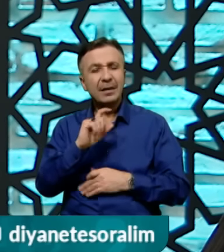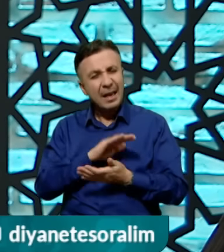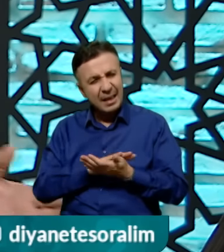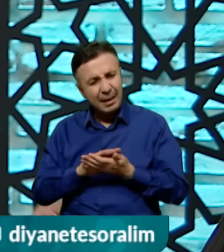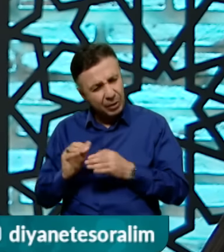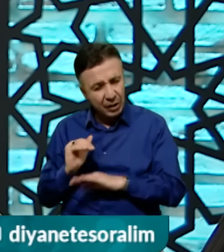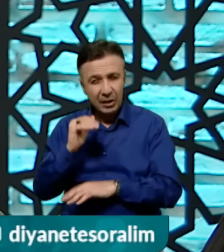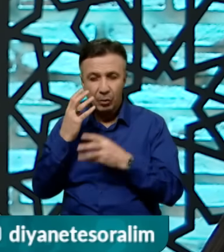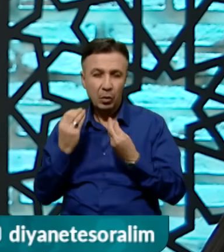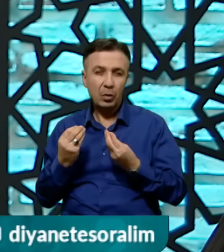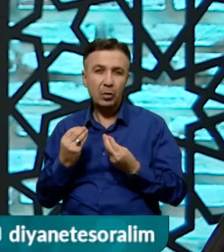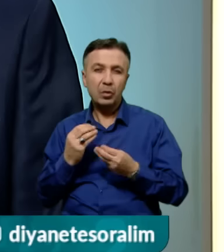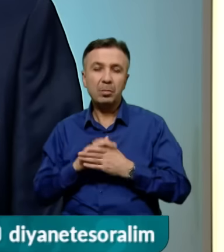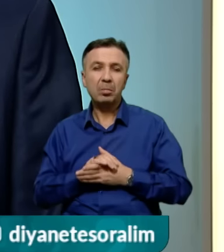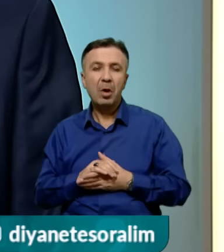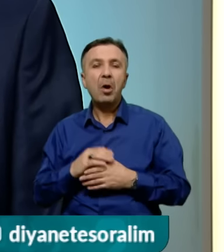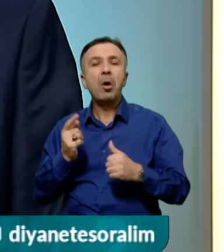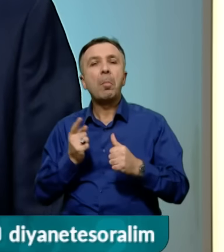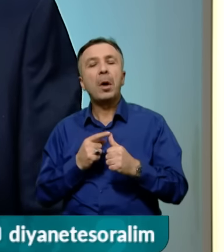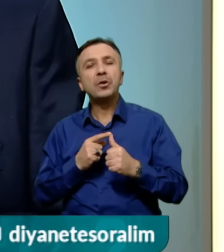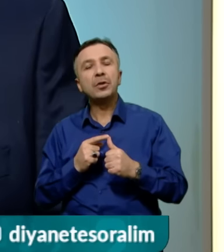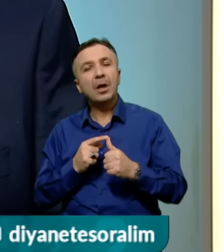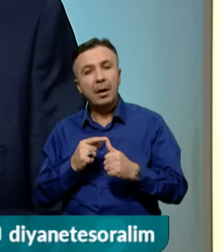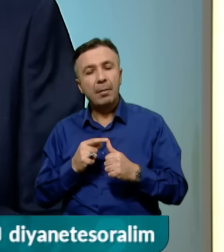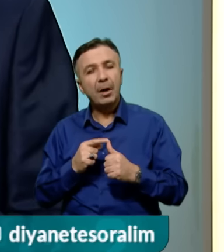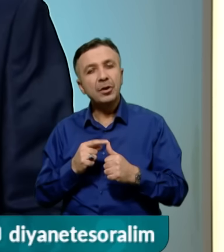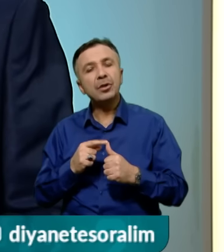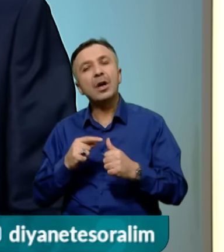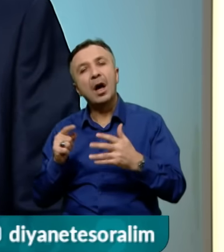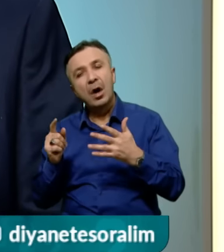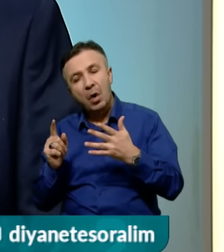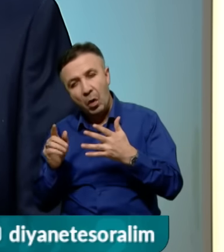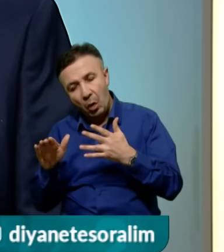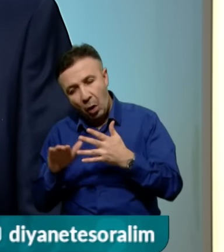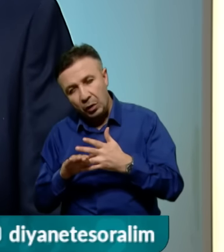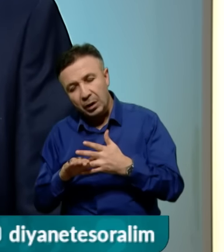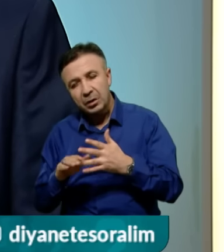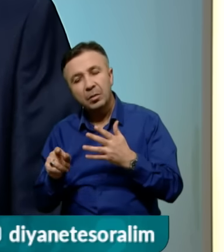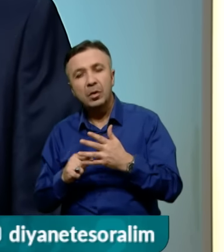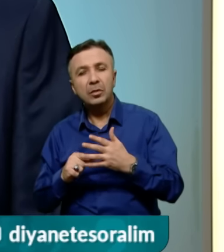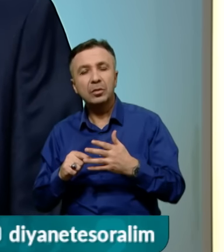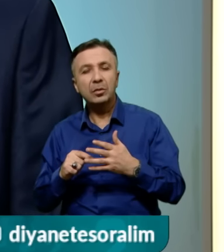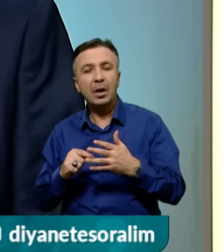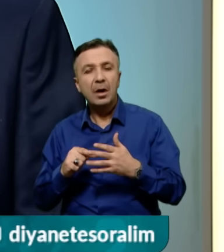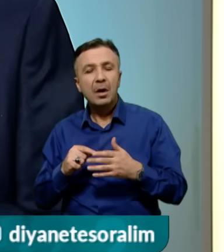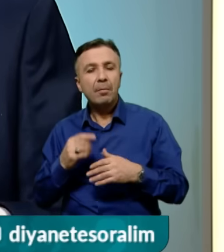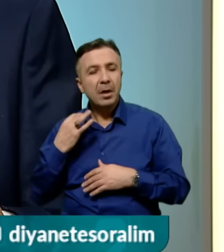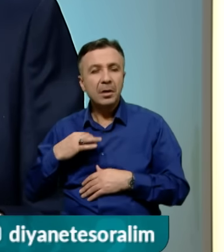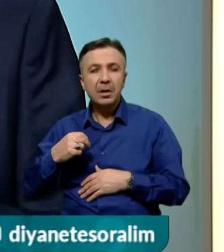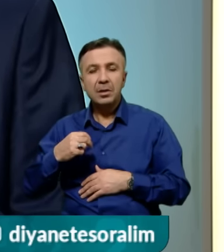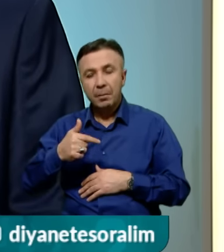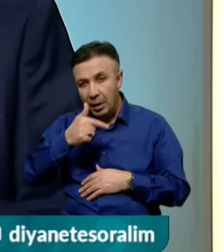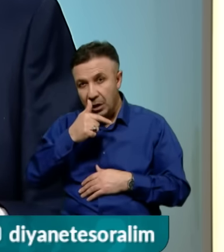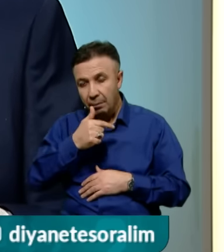muyuz acaba Abi başında tutarız ortasında tutarız az tutar da tutarız Pazartesi Perşembeyi tutarız